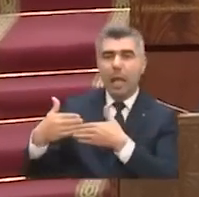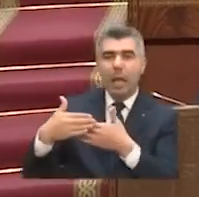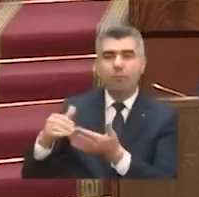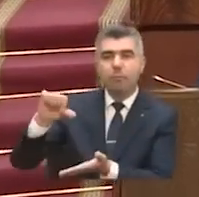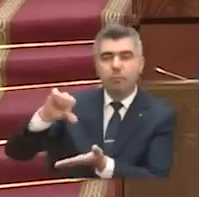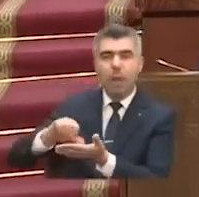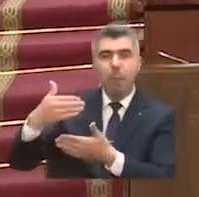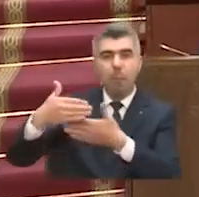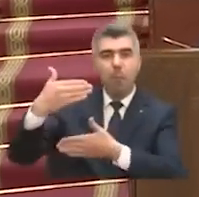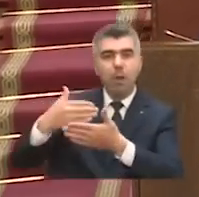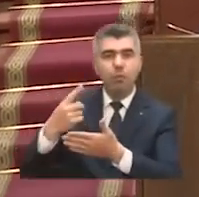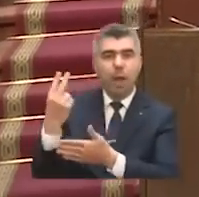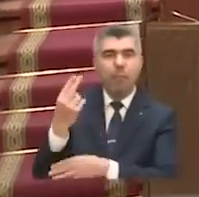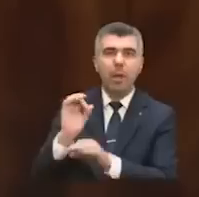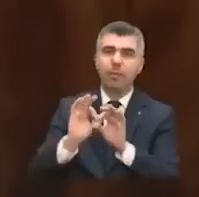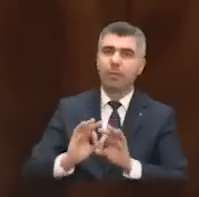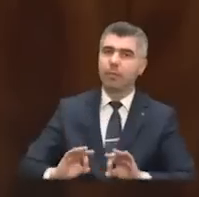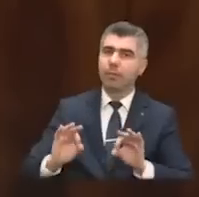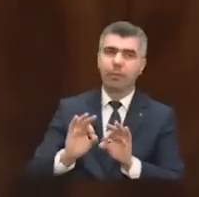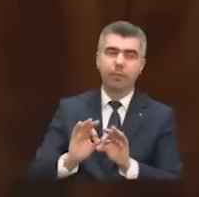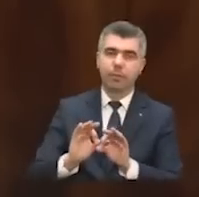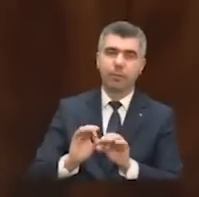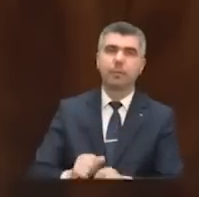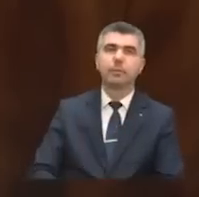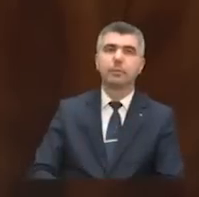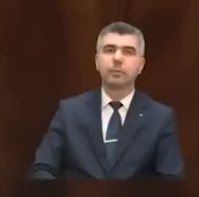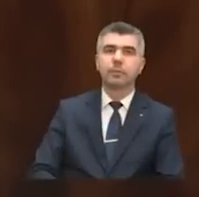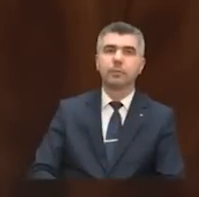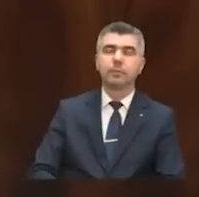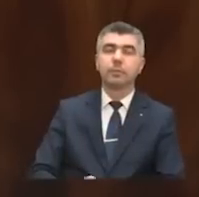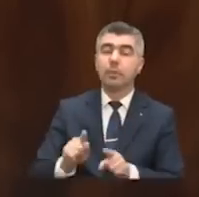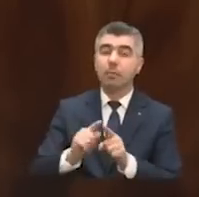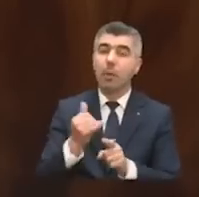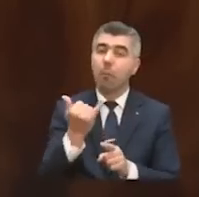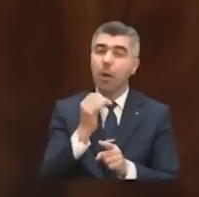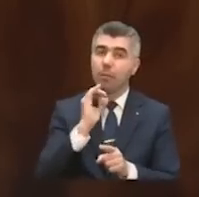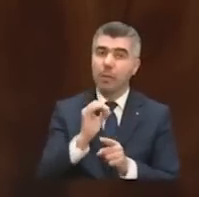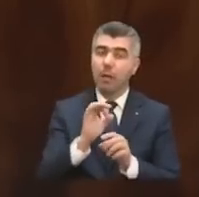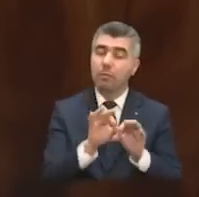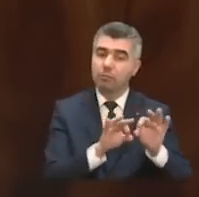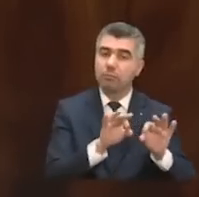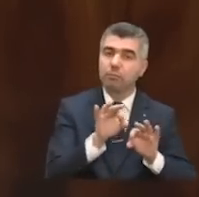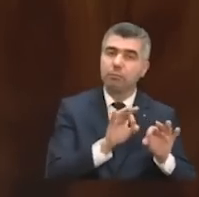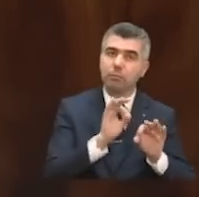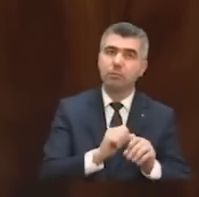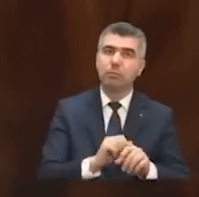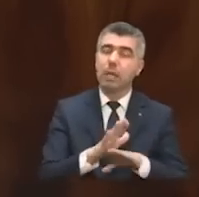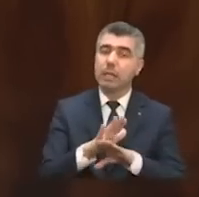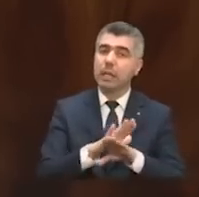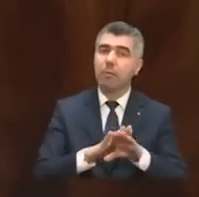تماك. لا، غادي ندير المخططات على حسب الإمكانيات. وأنا سمحوا لي،